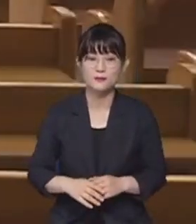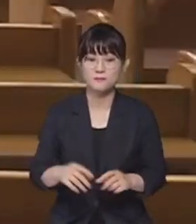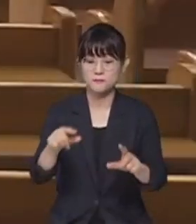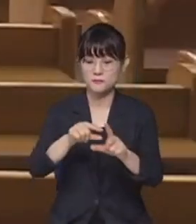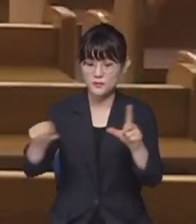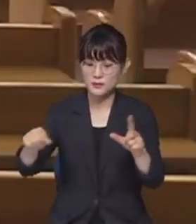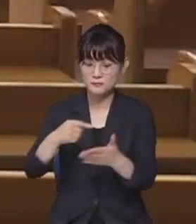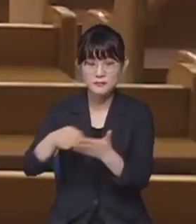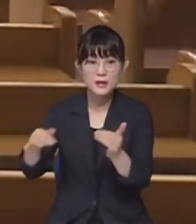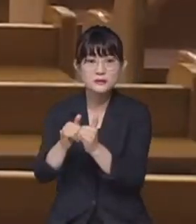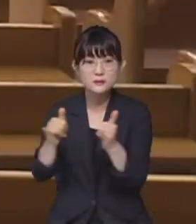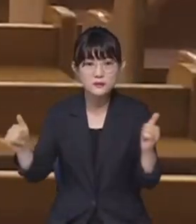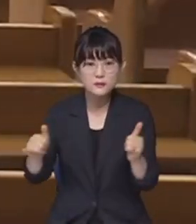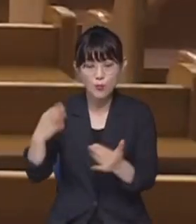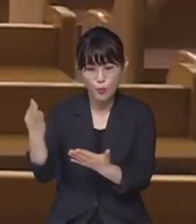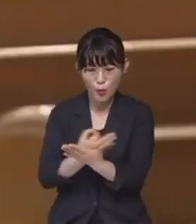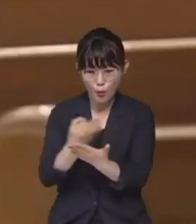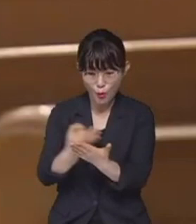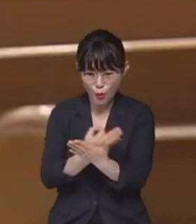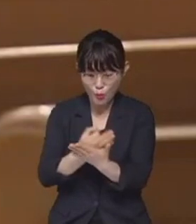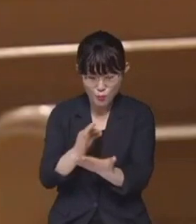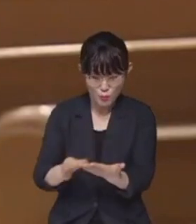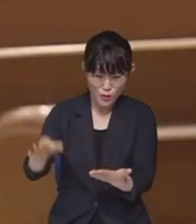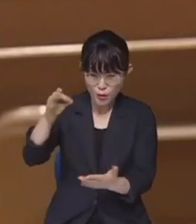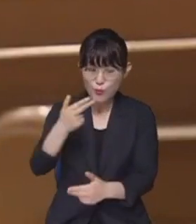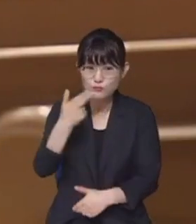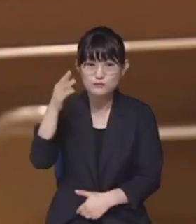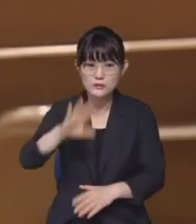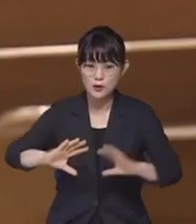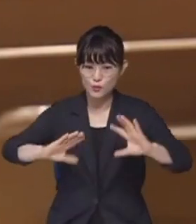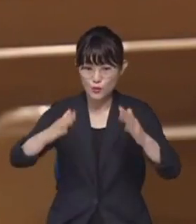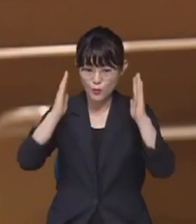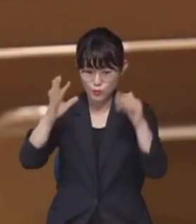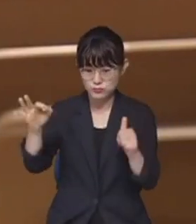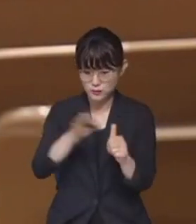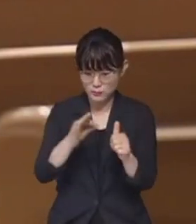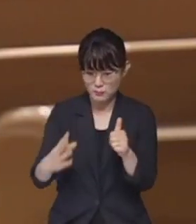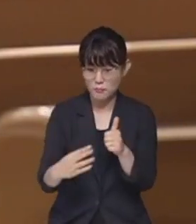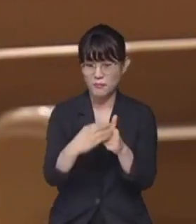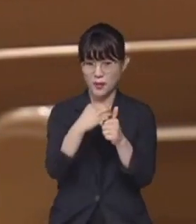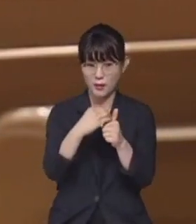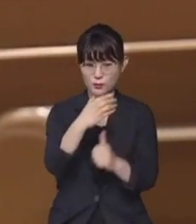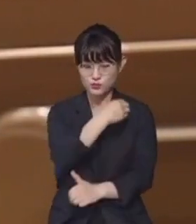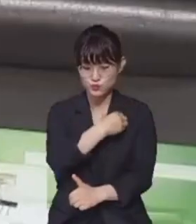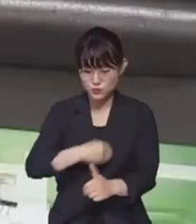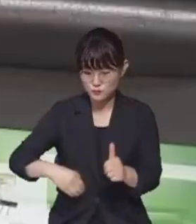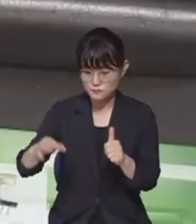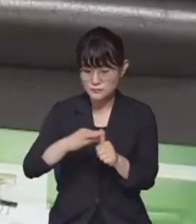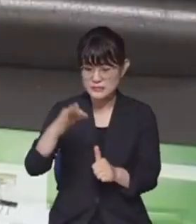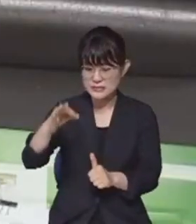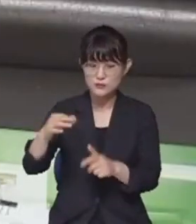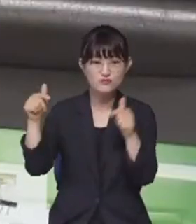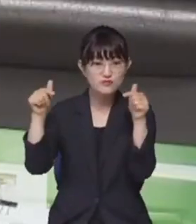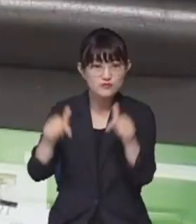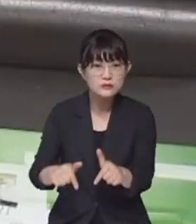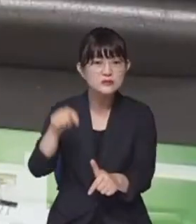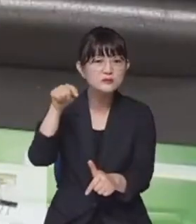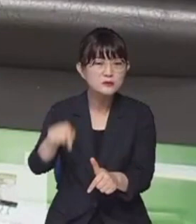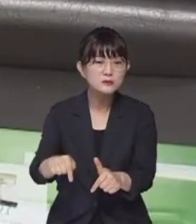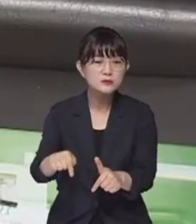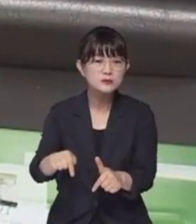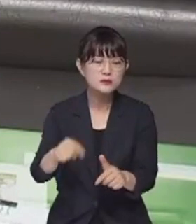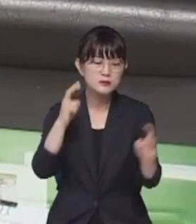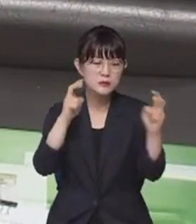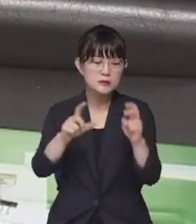피해자들은 소득에 변화가 없었는데도 국가장학금이 끊기고 갑자기 수급비가 줄었던 이유를 일용직 소득